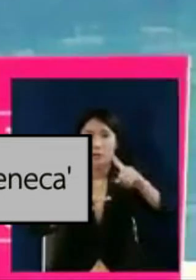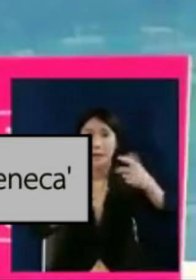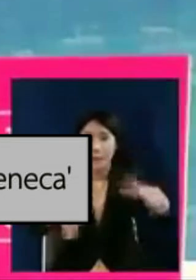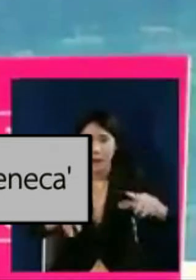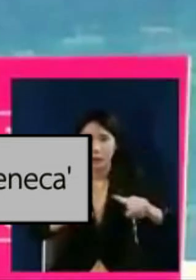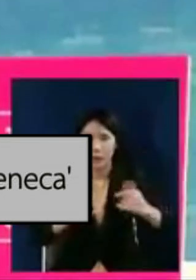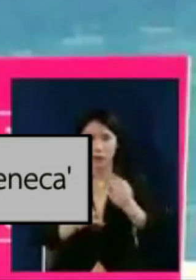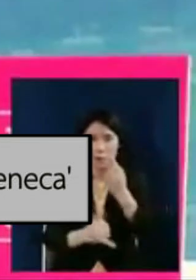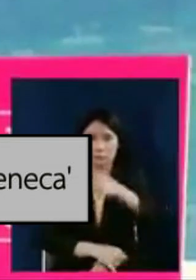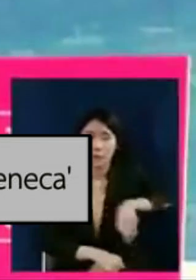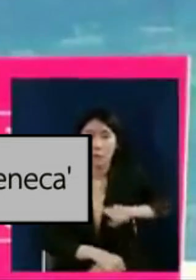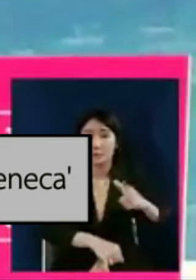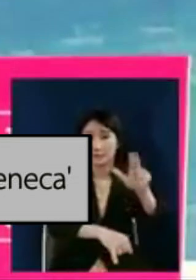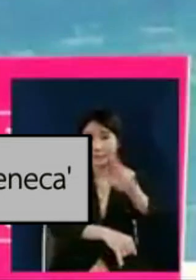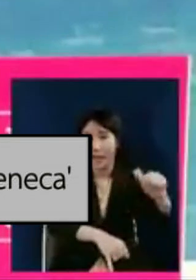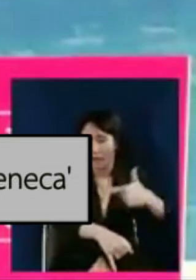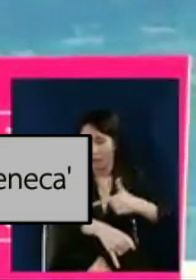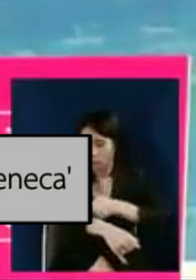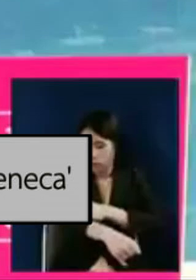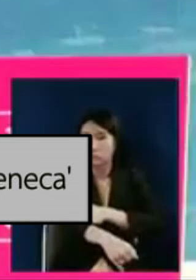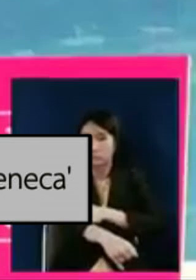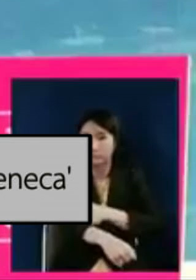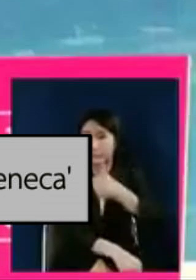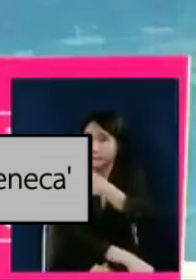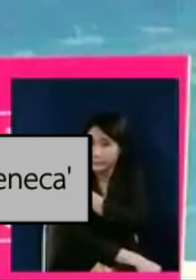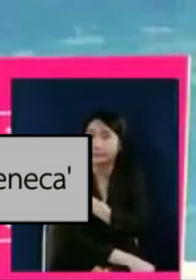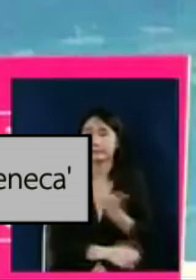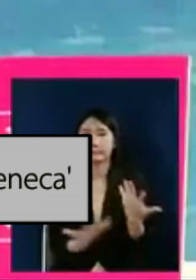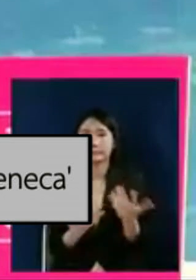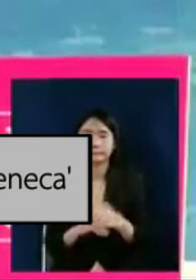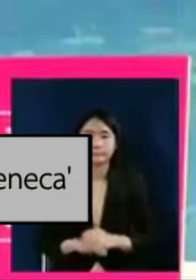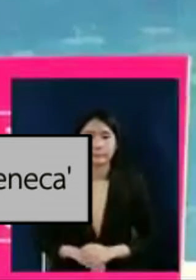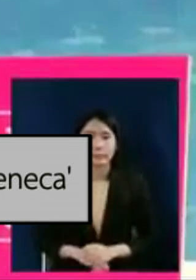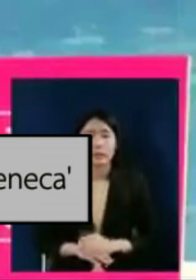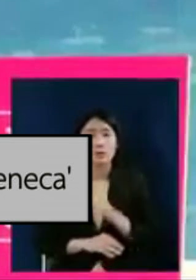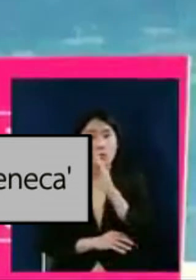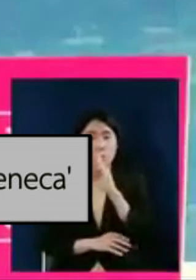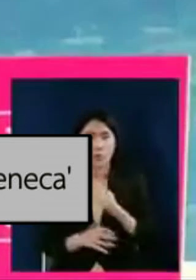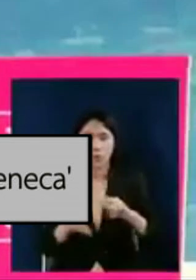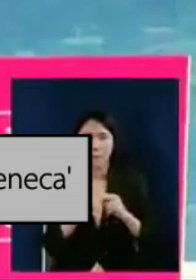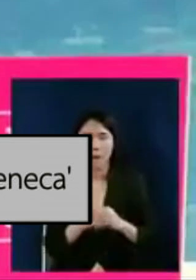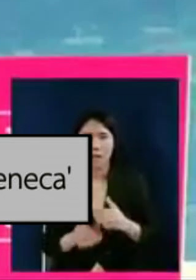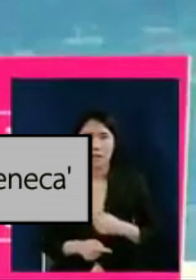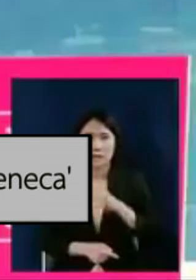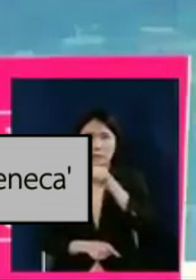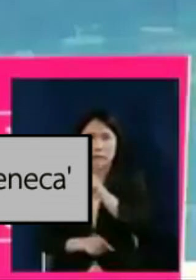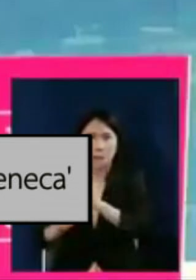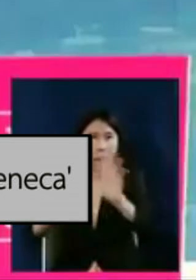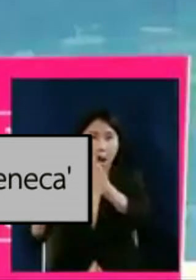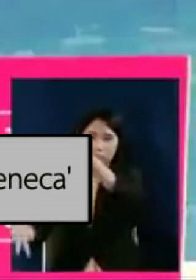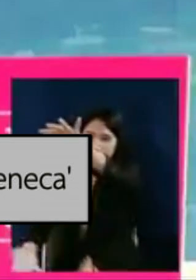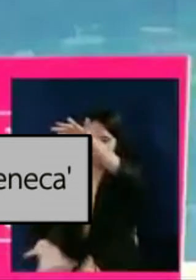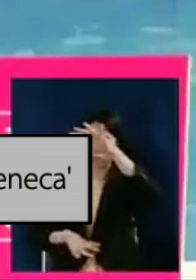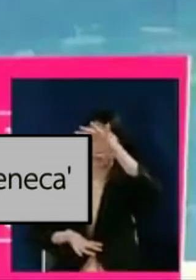นะครับแต่ผมก็เชื่อว่าเทค chawak 4นี่นะครับถ้าเราบอกว่าจะสั่งเยอะๆมันก็คงจะหาไม่ได้